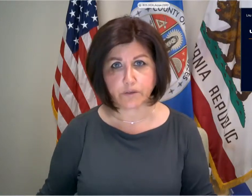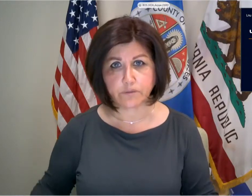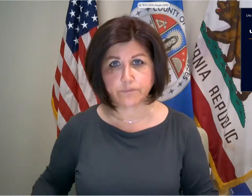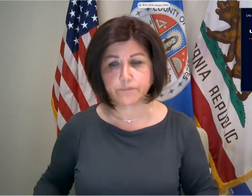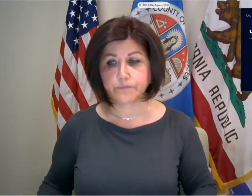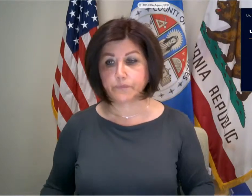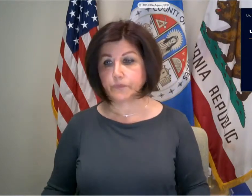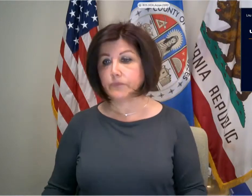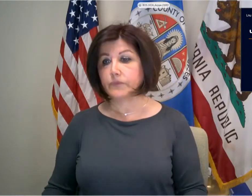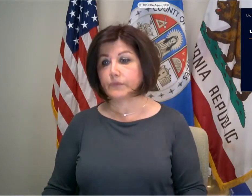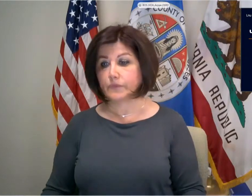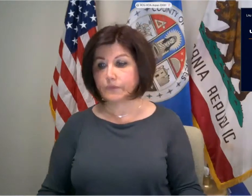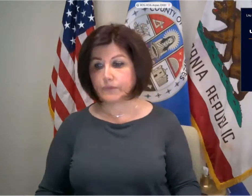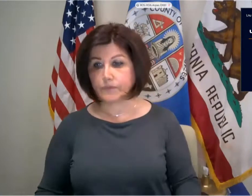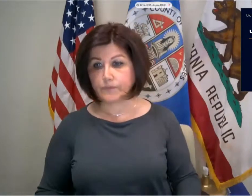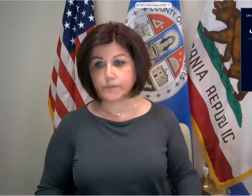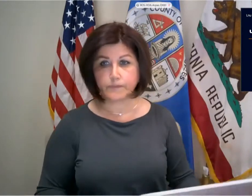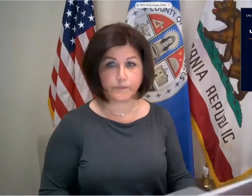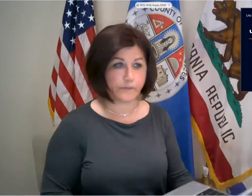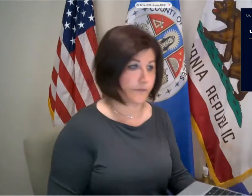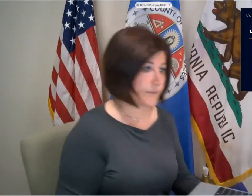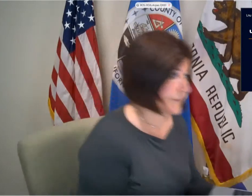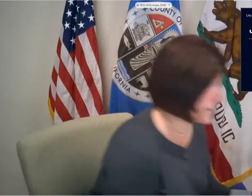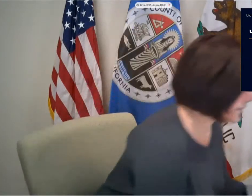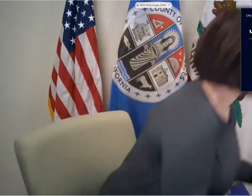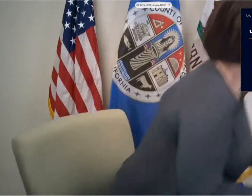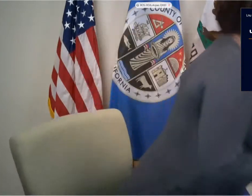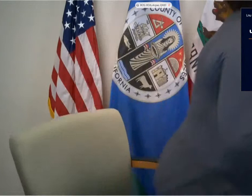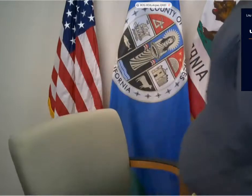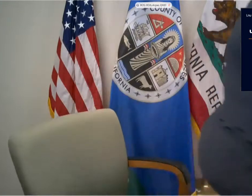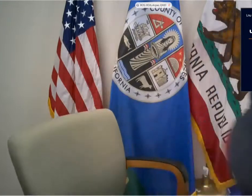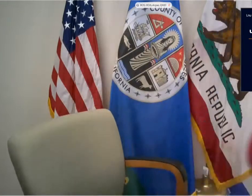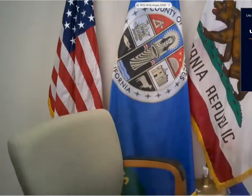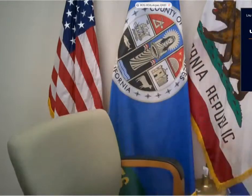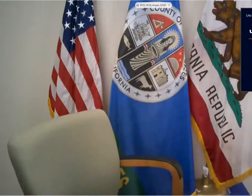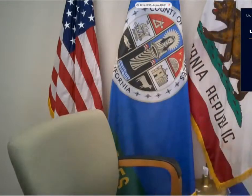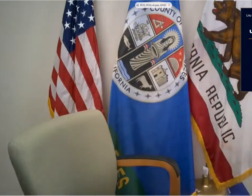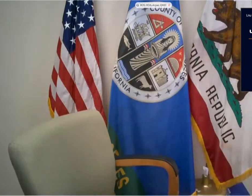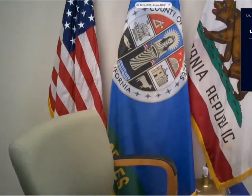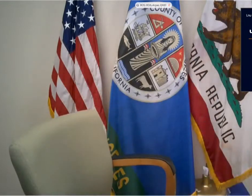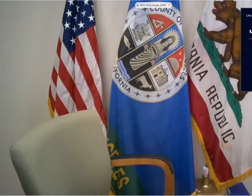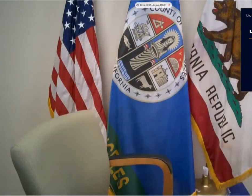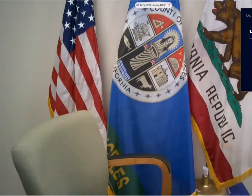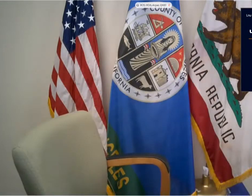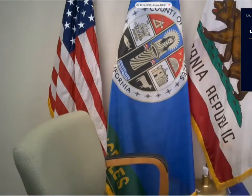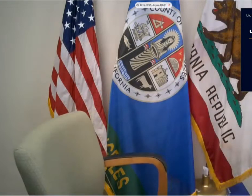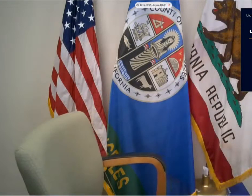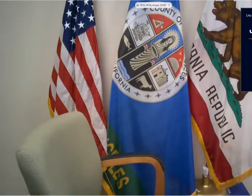Korean.